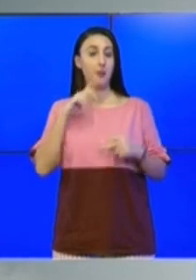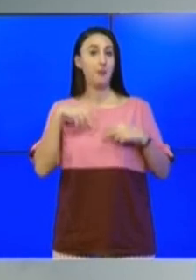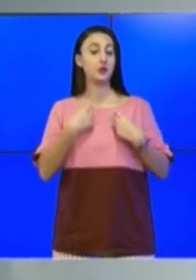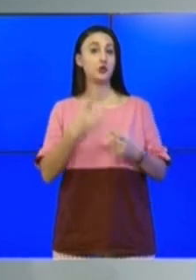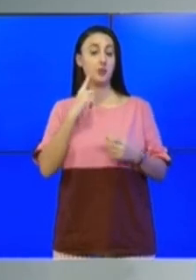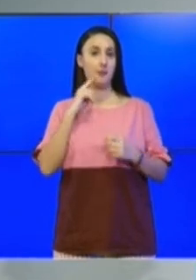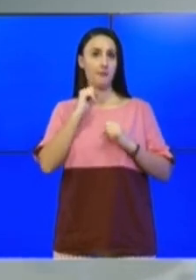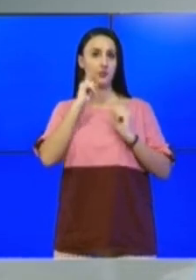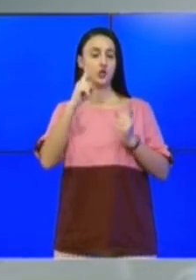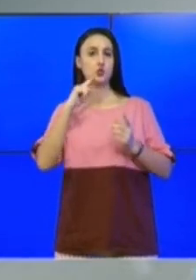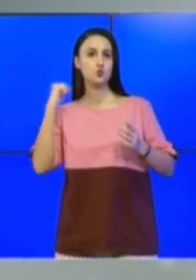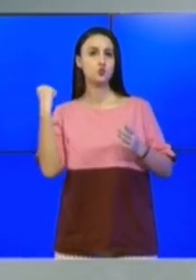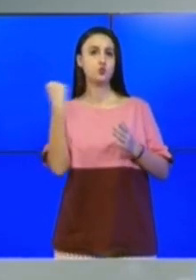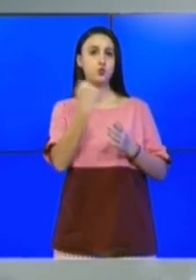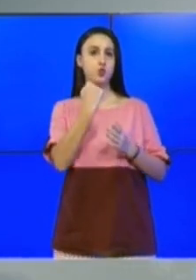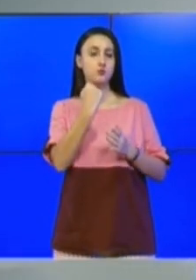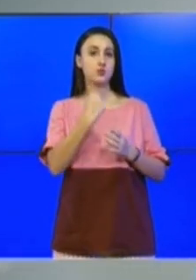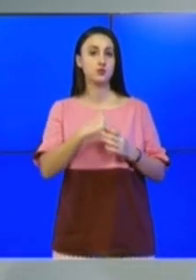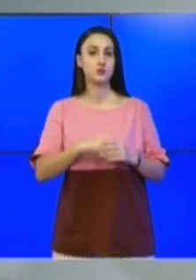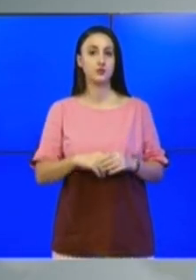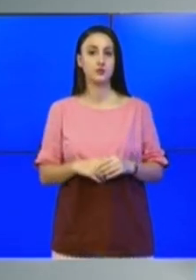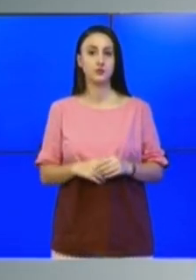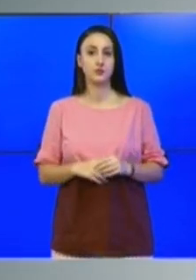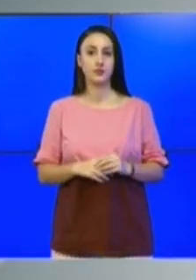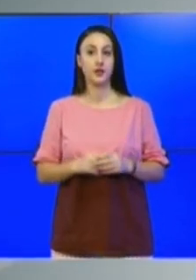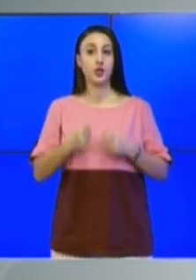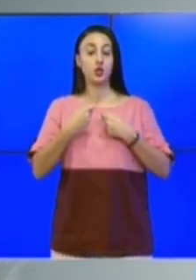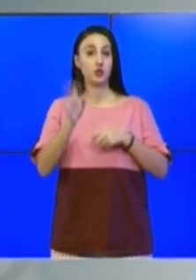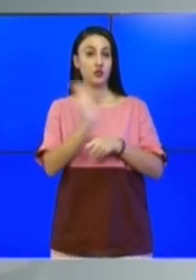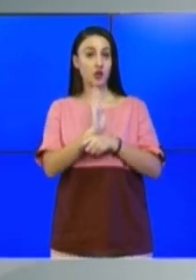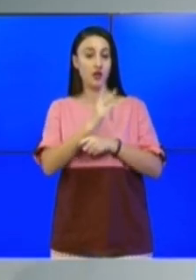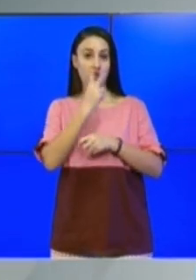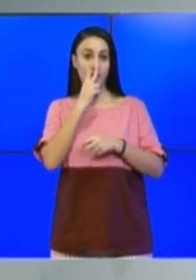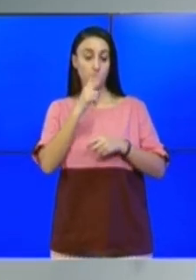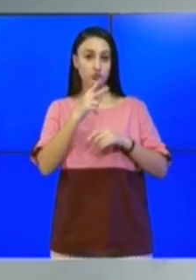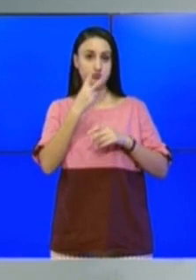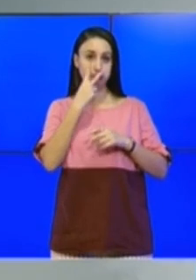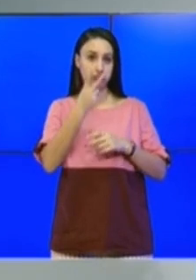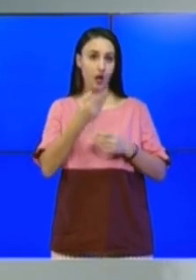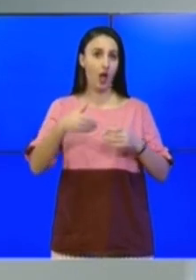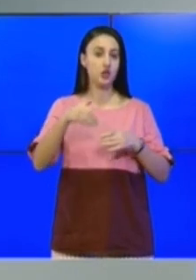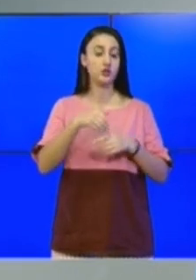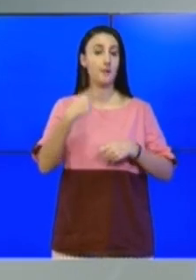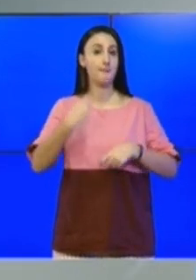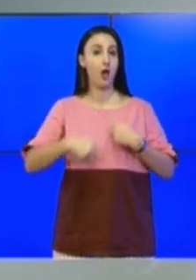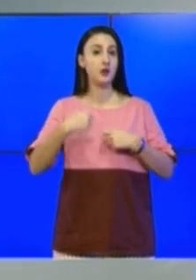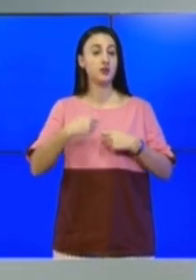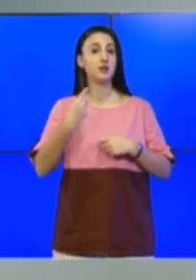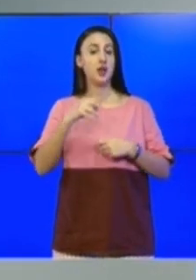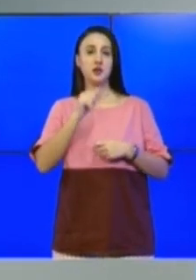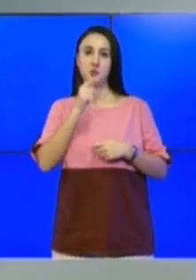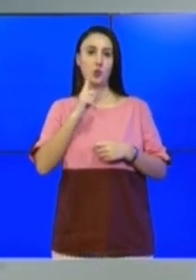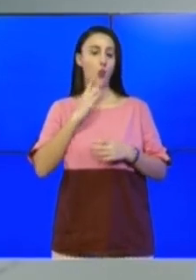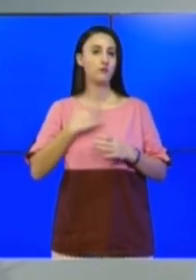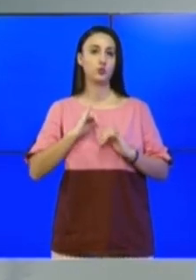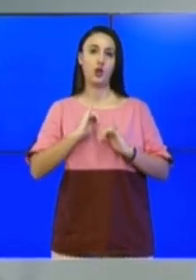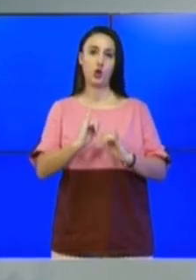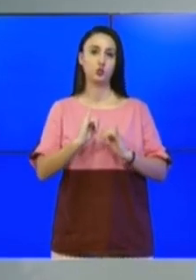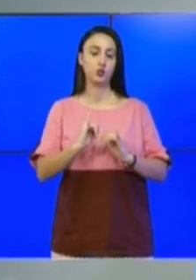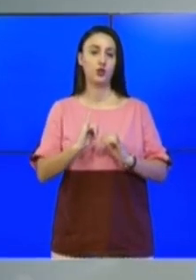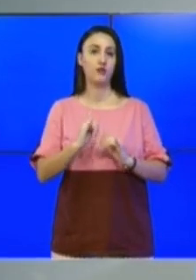m-am trezit cu un pumn în față. Toată scena s-a derulat sub privirile angajatelor magazinului, însă nimeni nu a sărit să